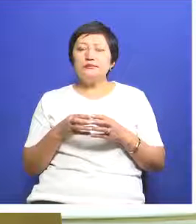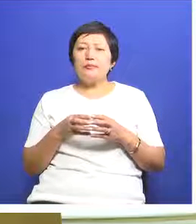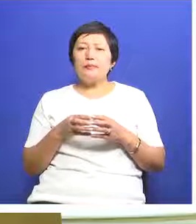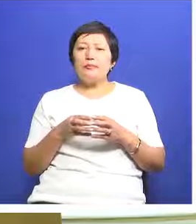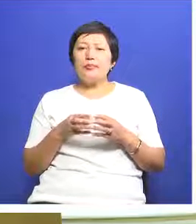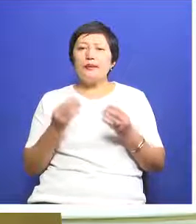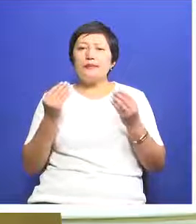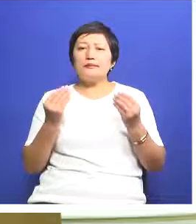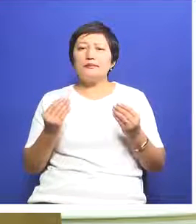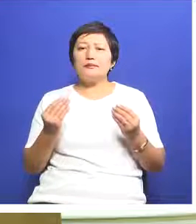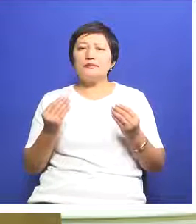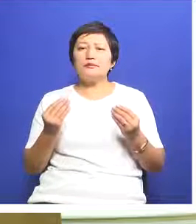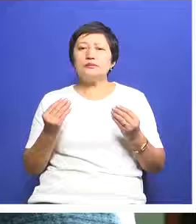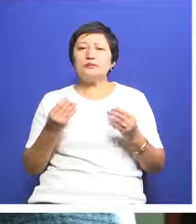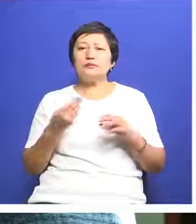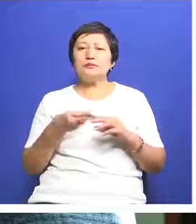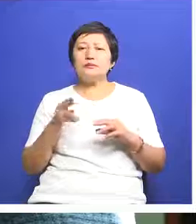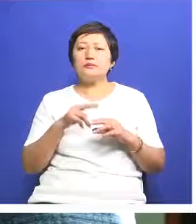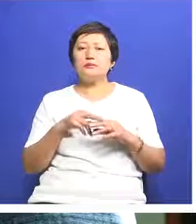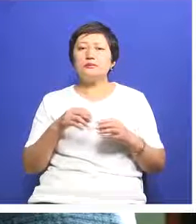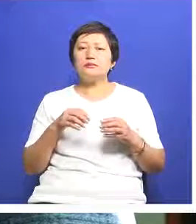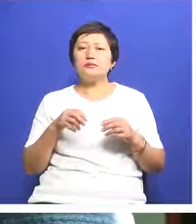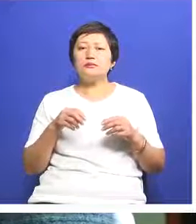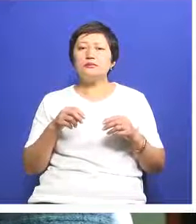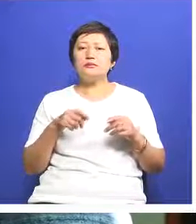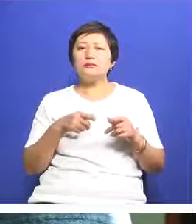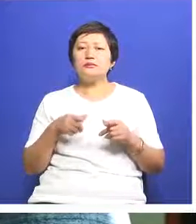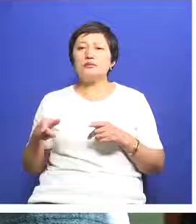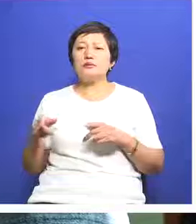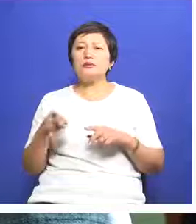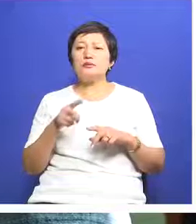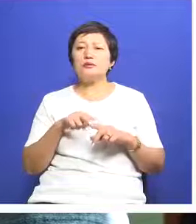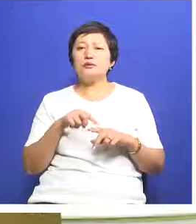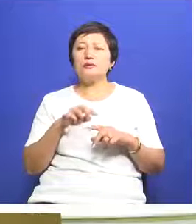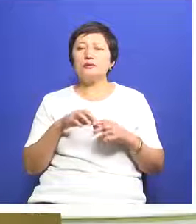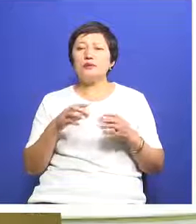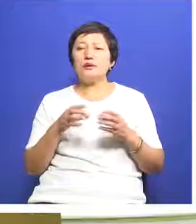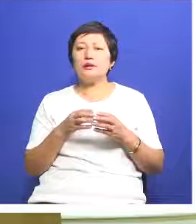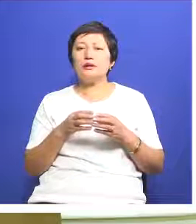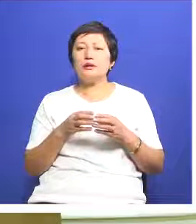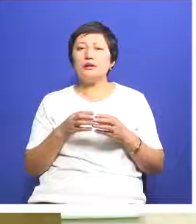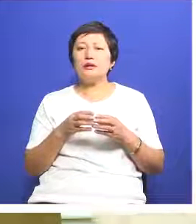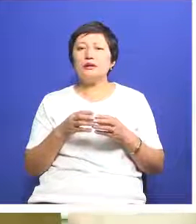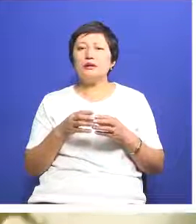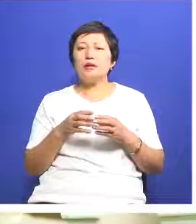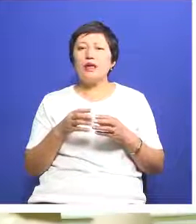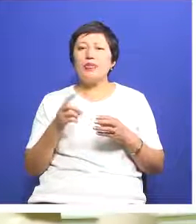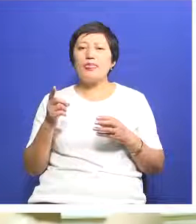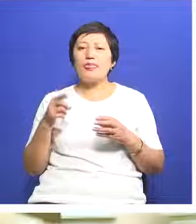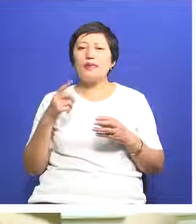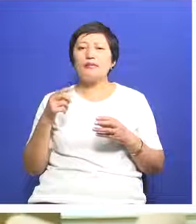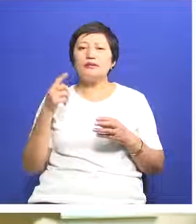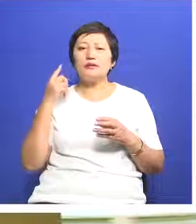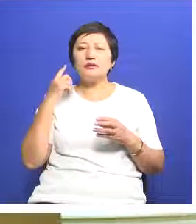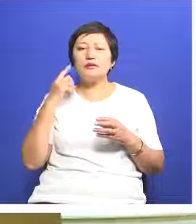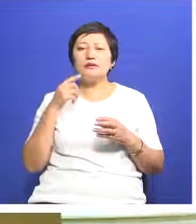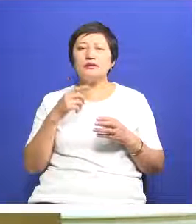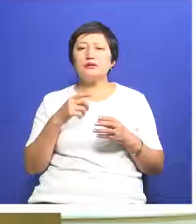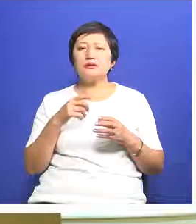Мәселе қанша уақытта қолға алынады? Мүмкіндік бар. Бізде қазір немесе ескерту белгілері